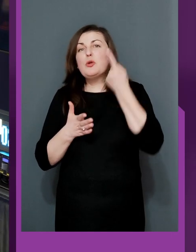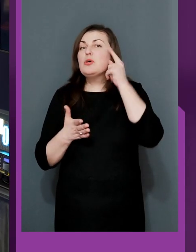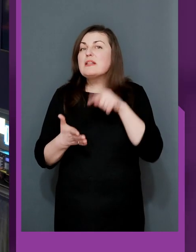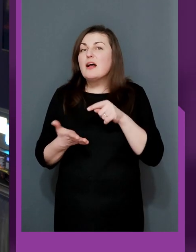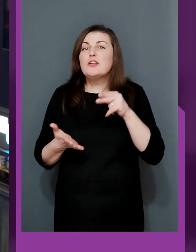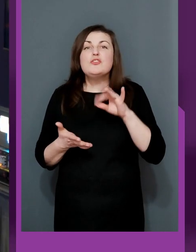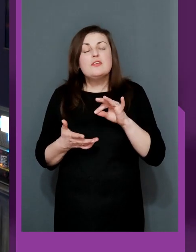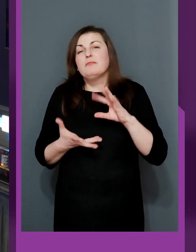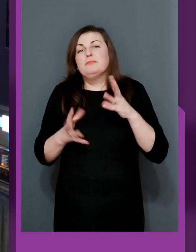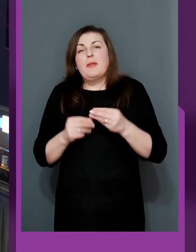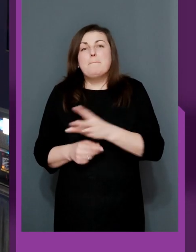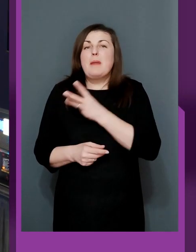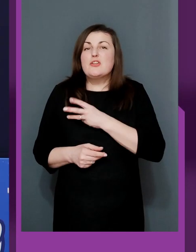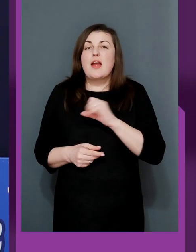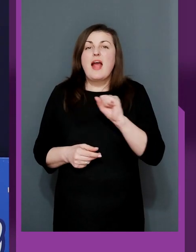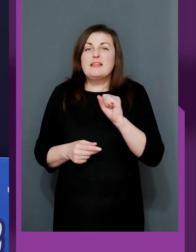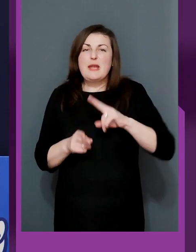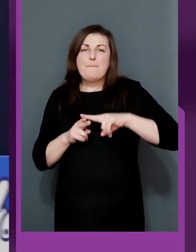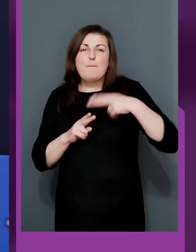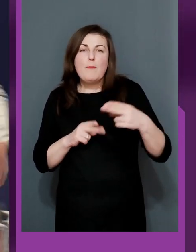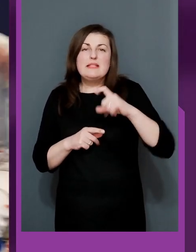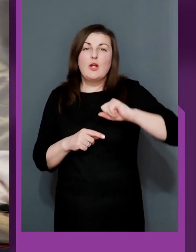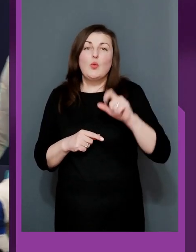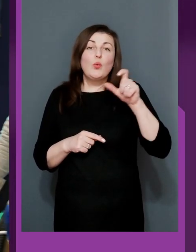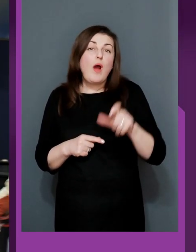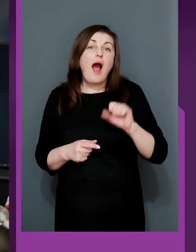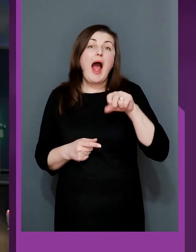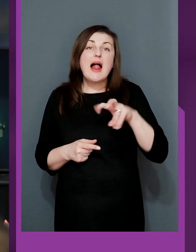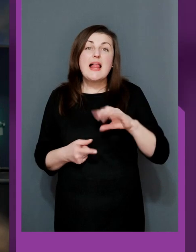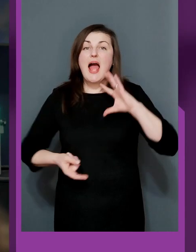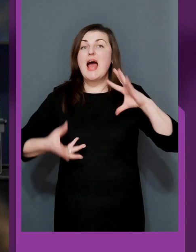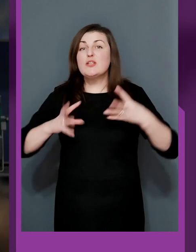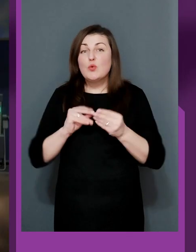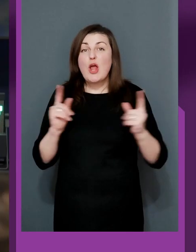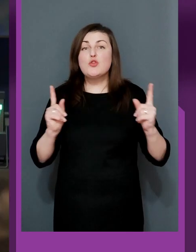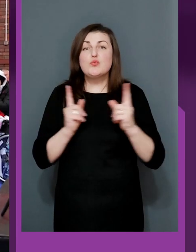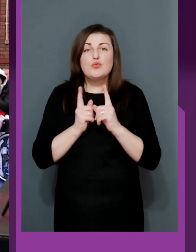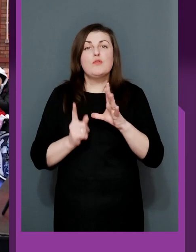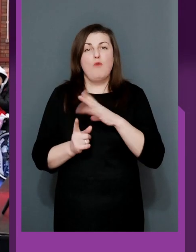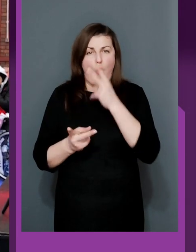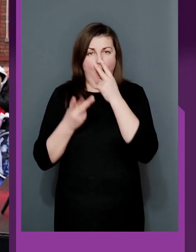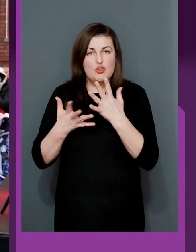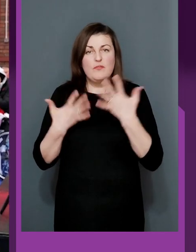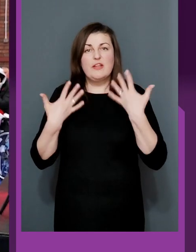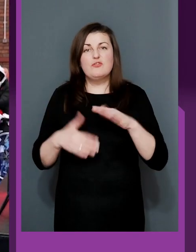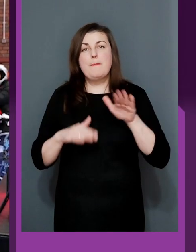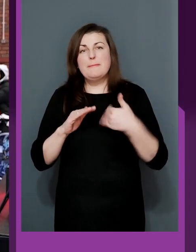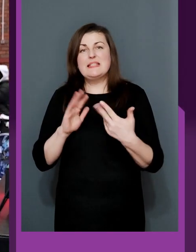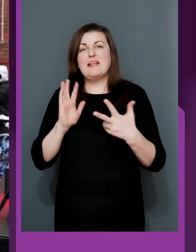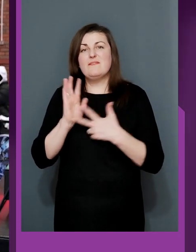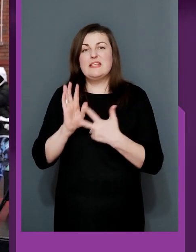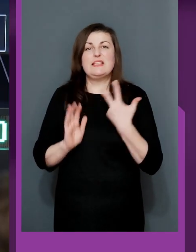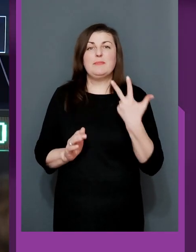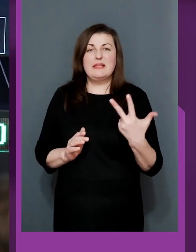себе знати чи принципове бажання Андрія помститися за друга але результат сутички був очевидним вже після